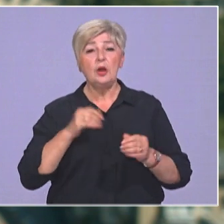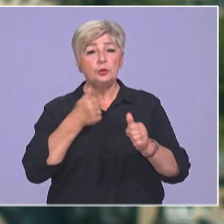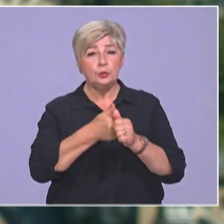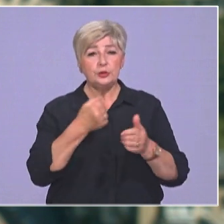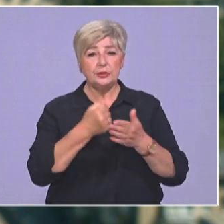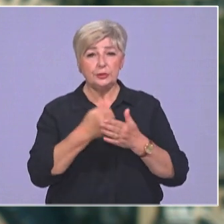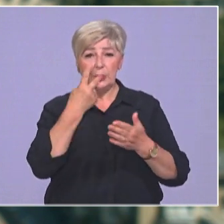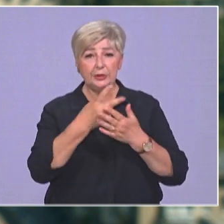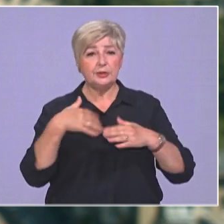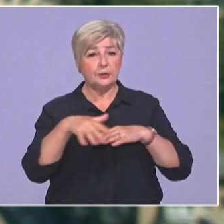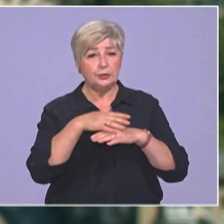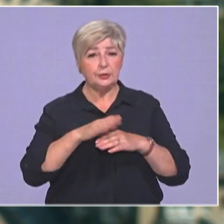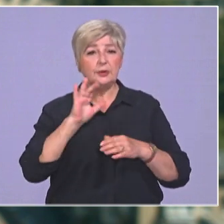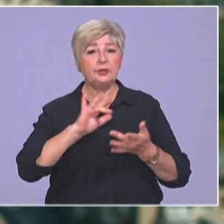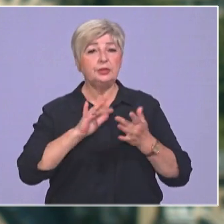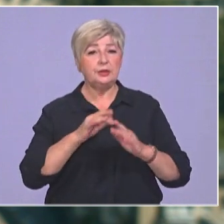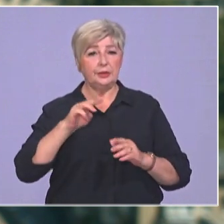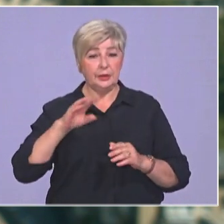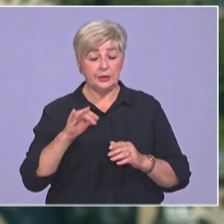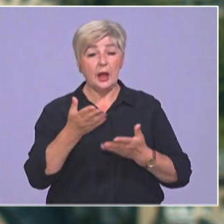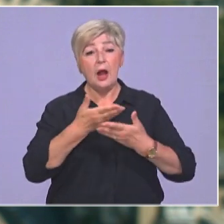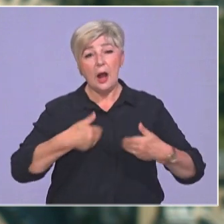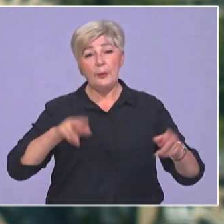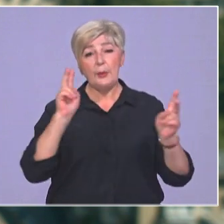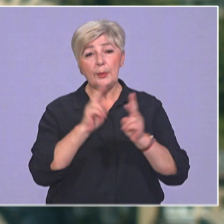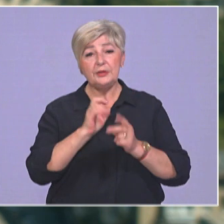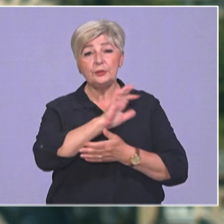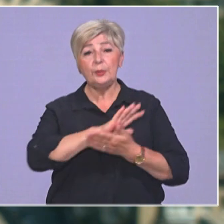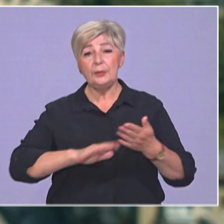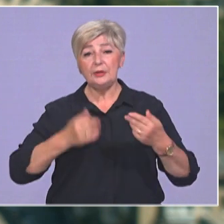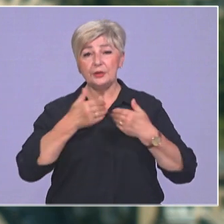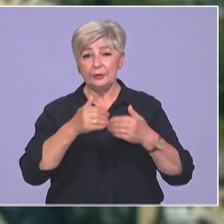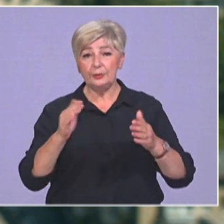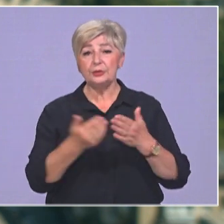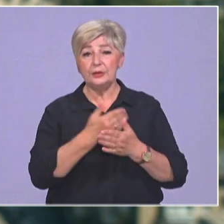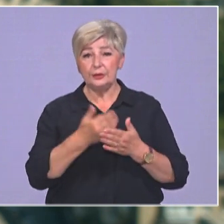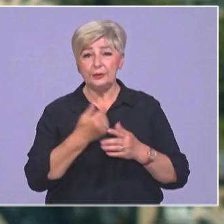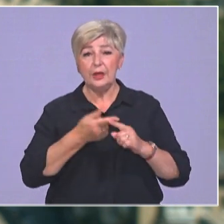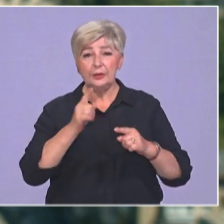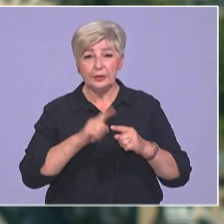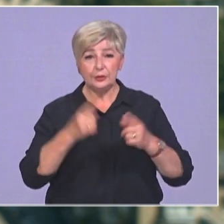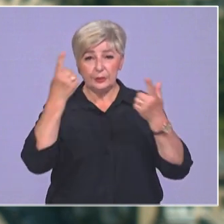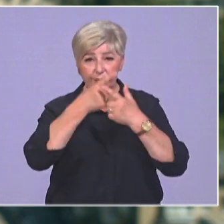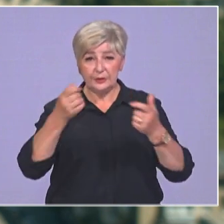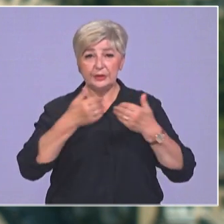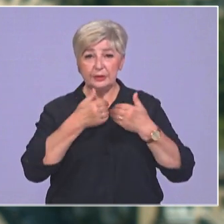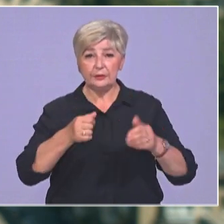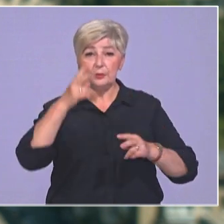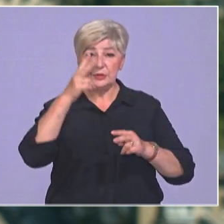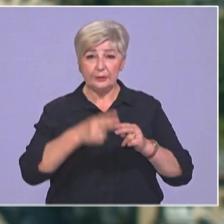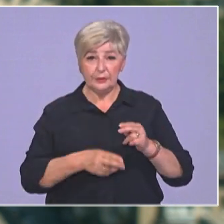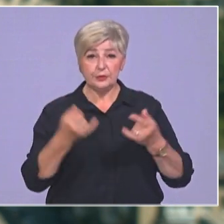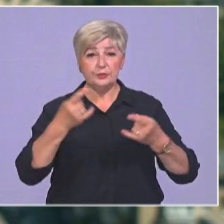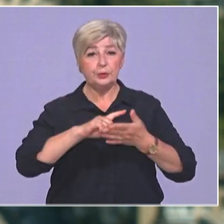до глядацької аудиторії і в інтернеті. Ну, а ми з вами побачимося у подальших випусках новин. На цьому інформаційний випуск